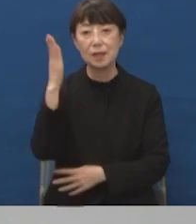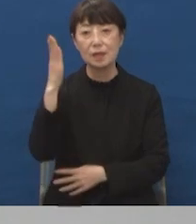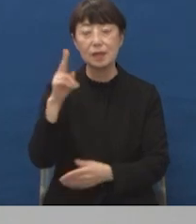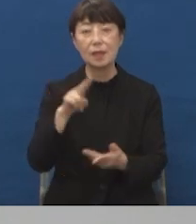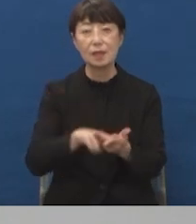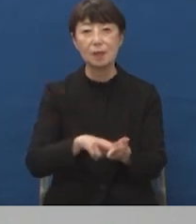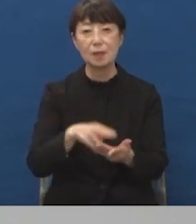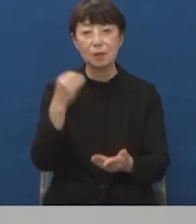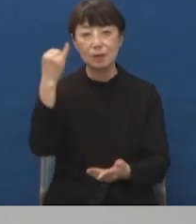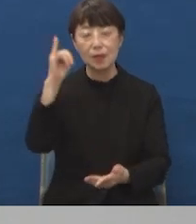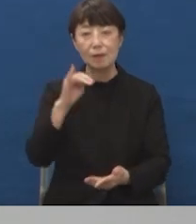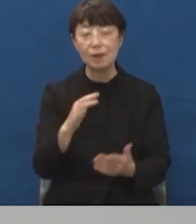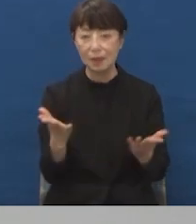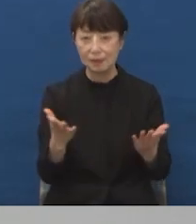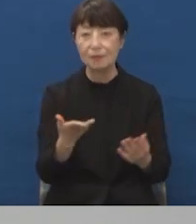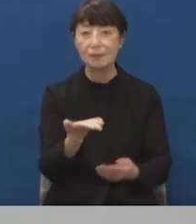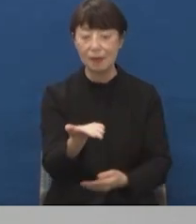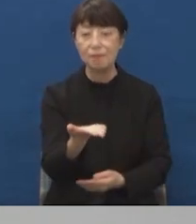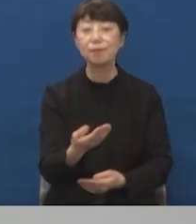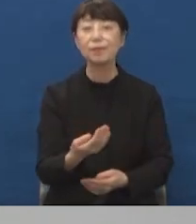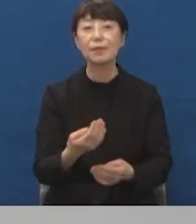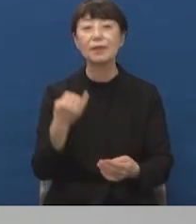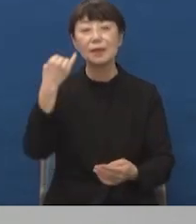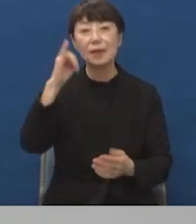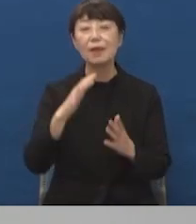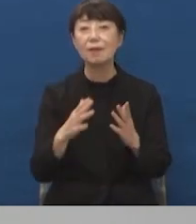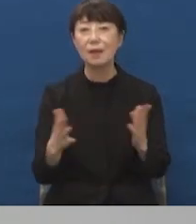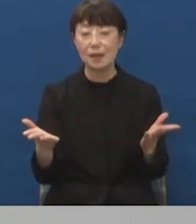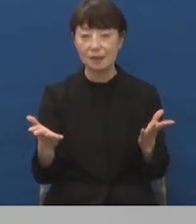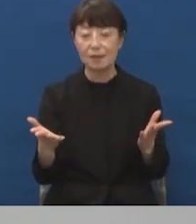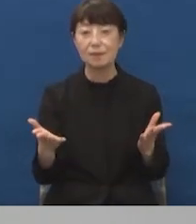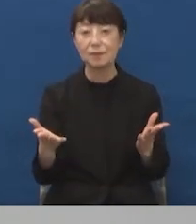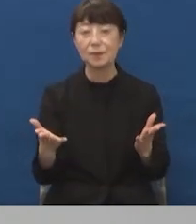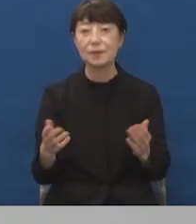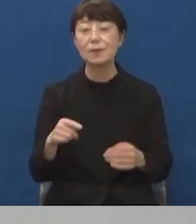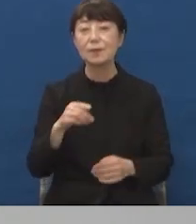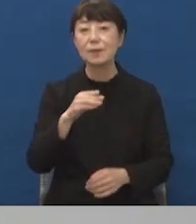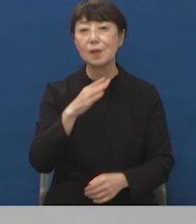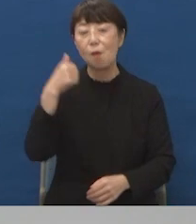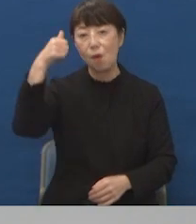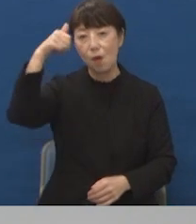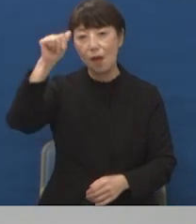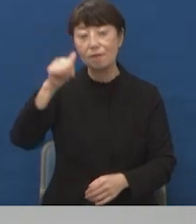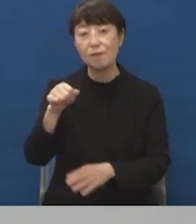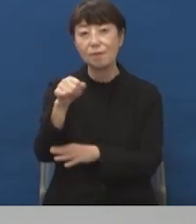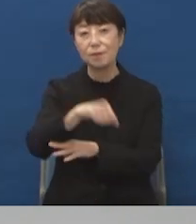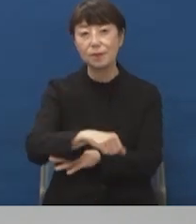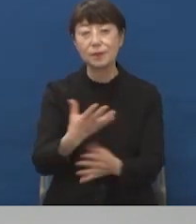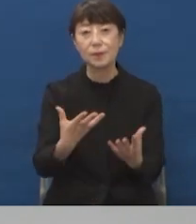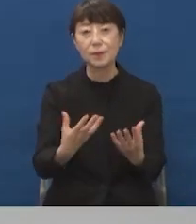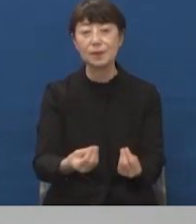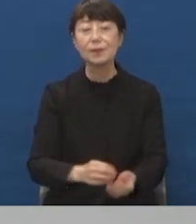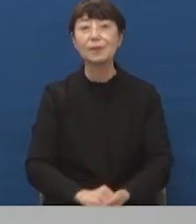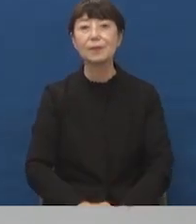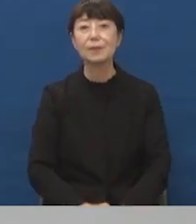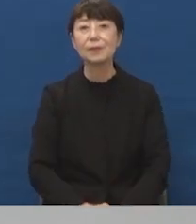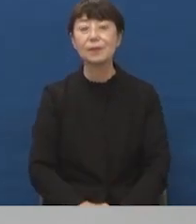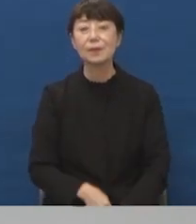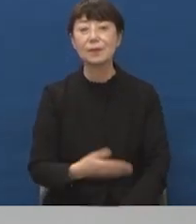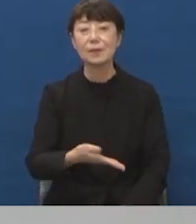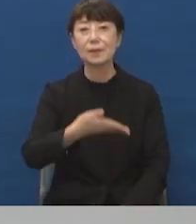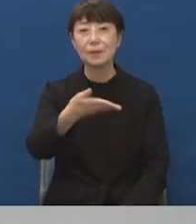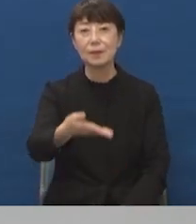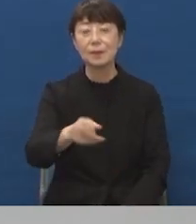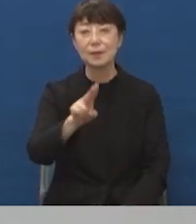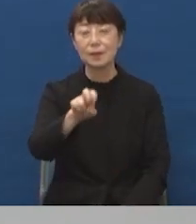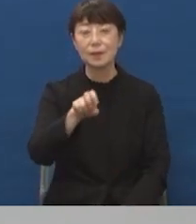か。ご異議なしと認めます。よって本案は原案のとおり可決されました。日程第21、